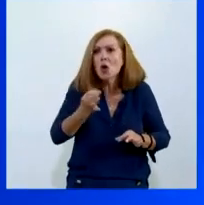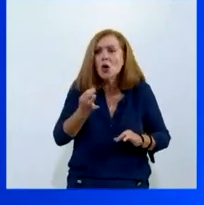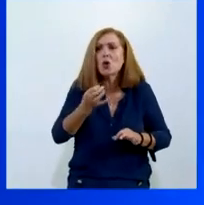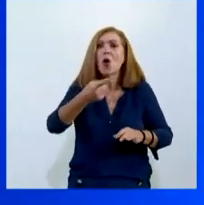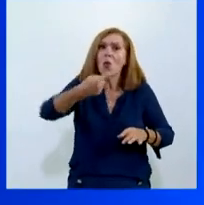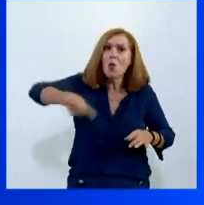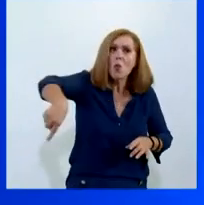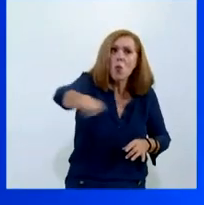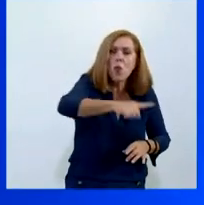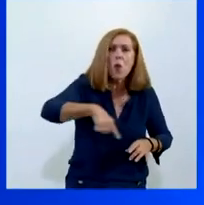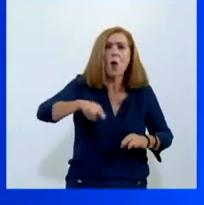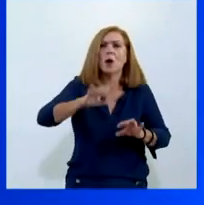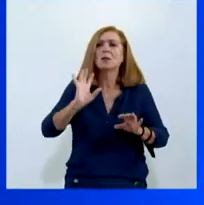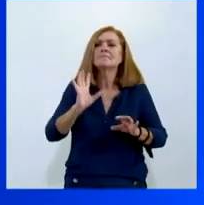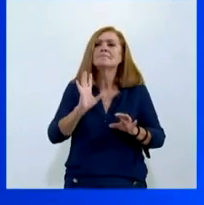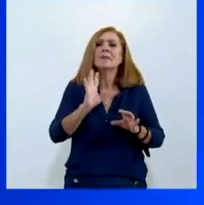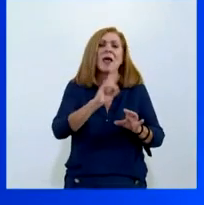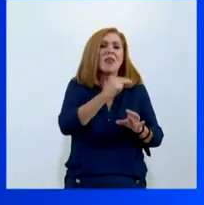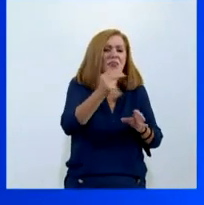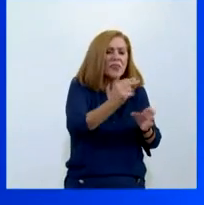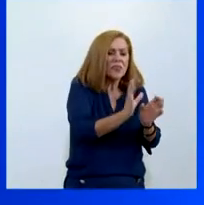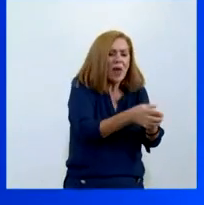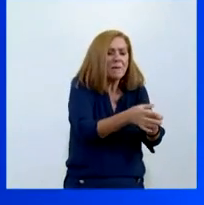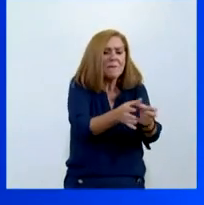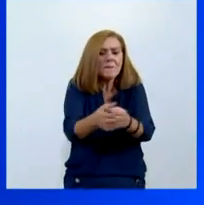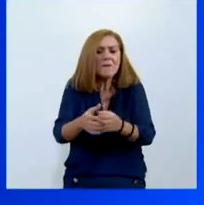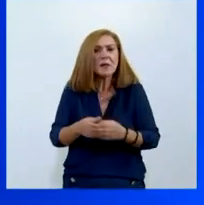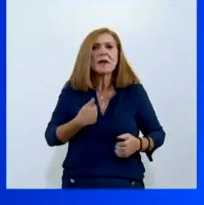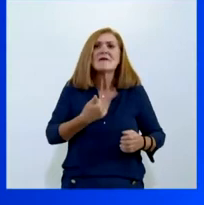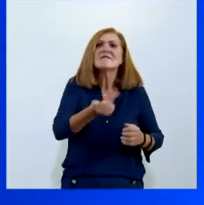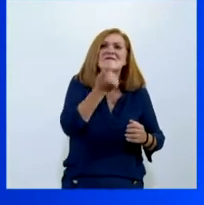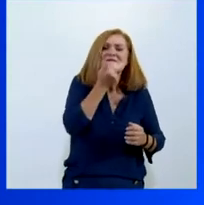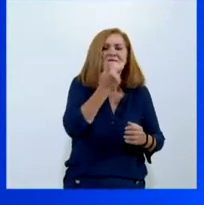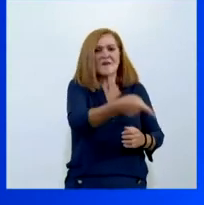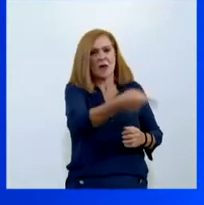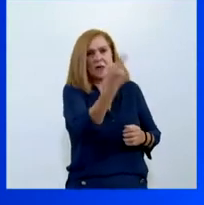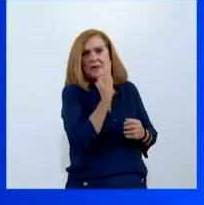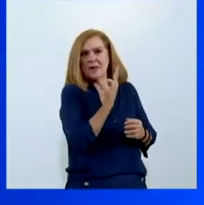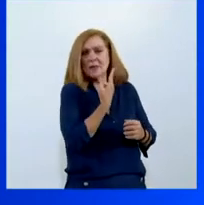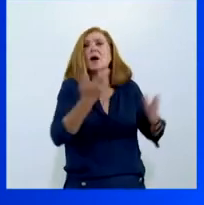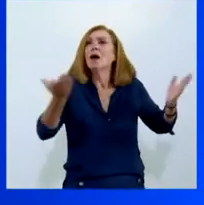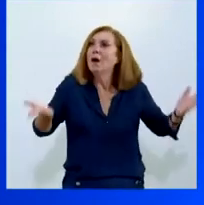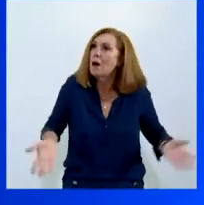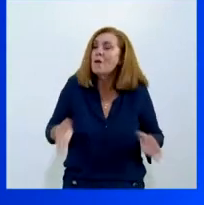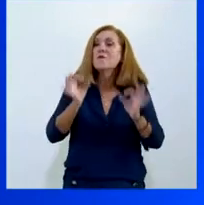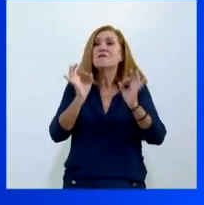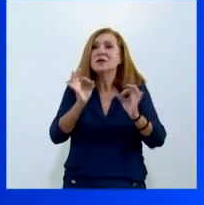αλφαγιώτα, επιμέρους κριτική για τις αστοχίες μας. Και αυτός είναι ο ρόλος του τύπου και των κομμάτων της